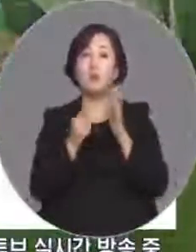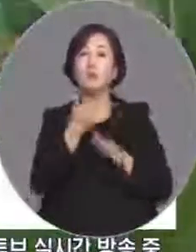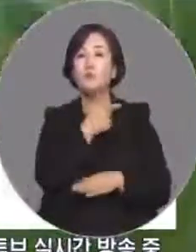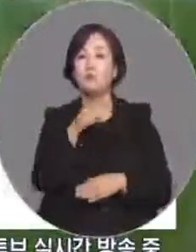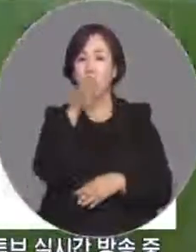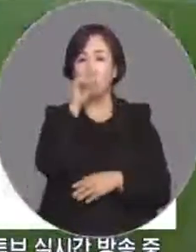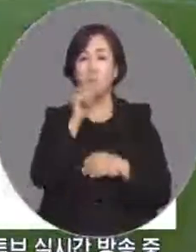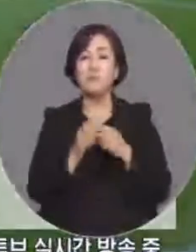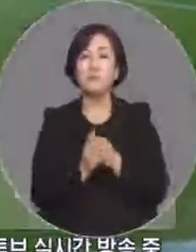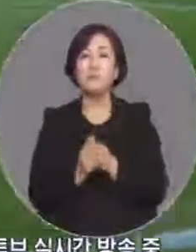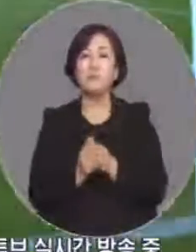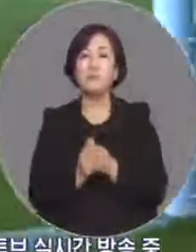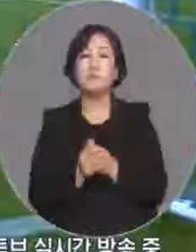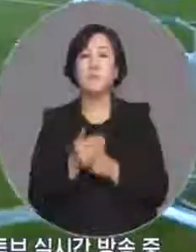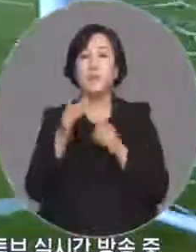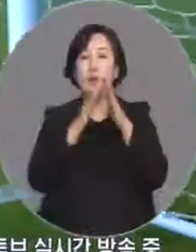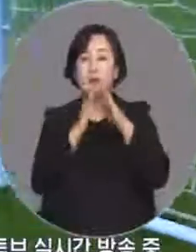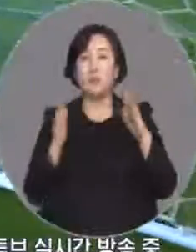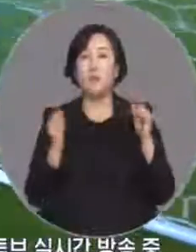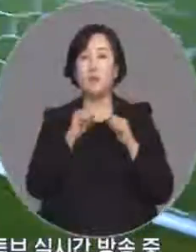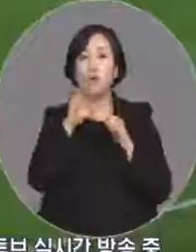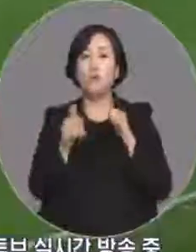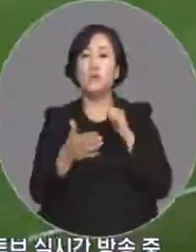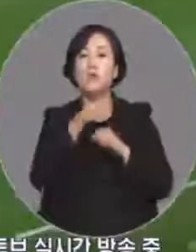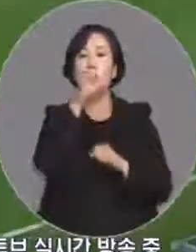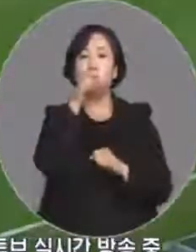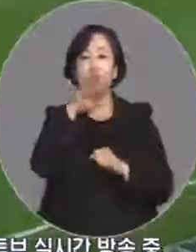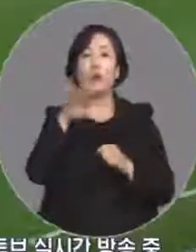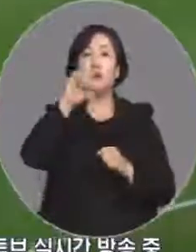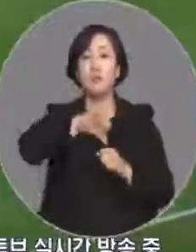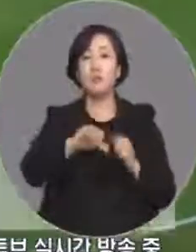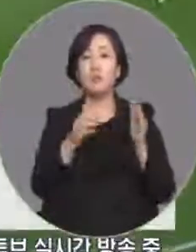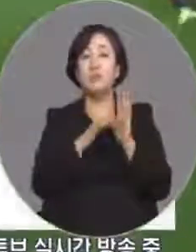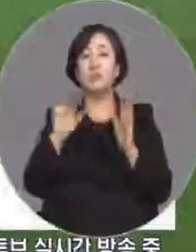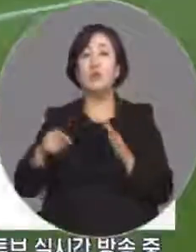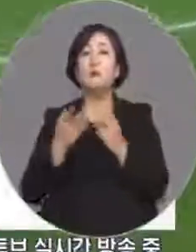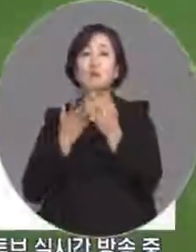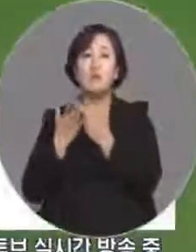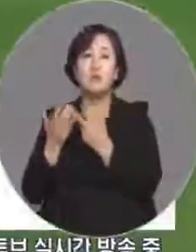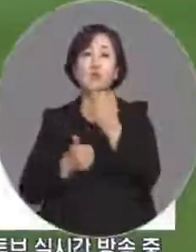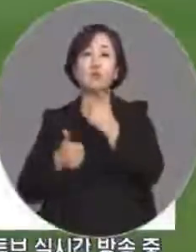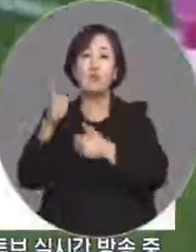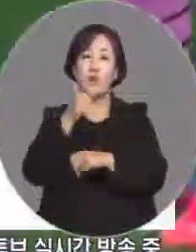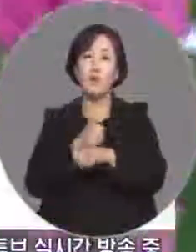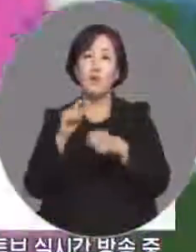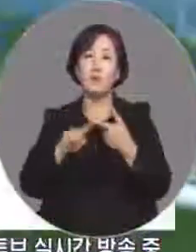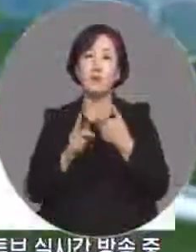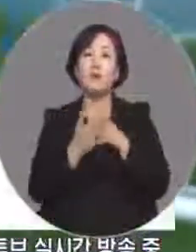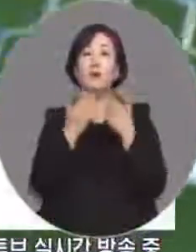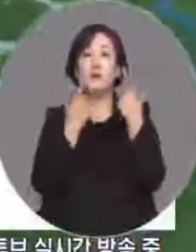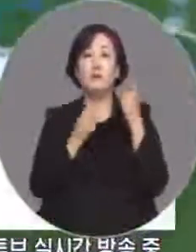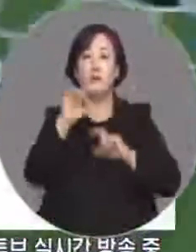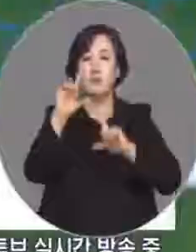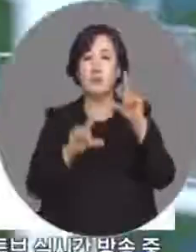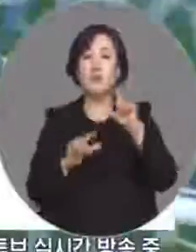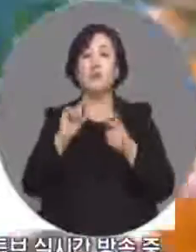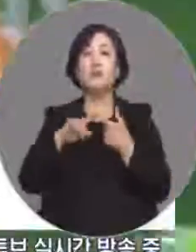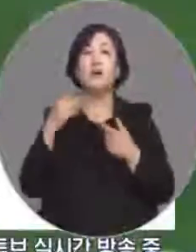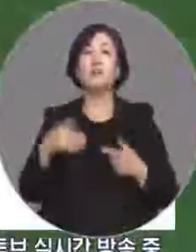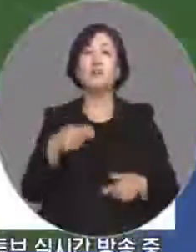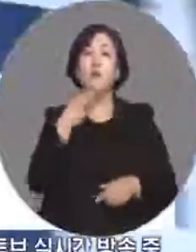것 같아요. 전북이 수원에 무릎을 꿇은 사이 울산은 제주를 잡으면서 승점 차이는